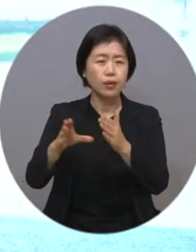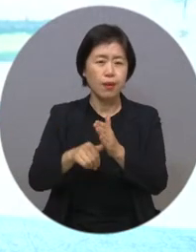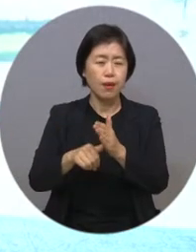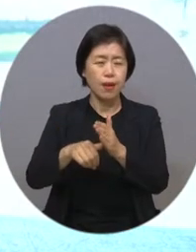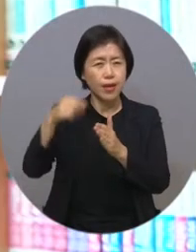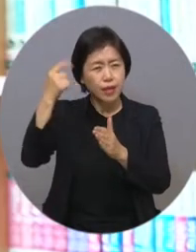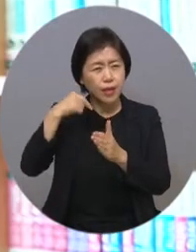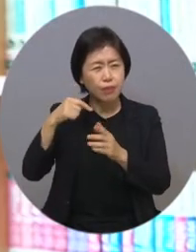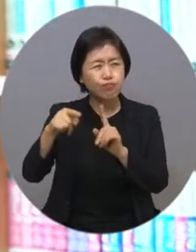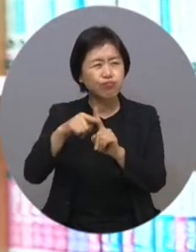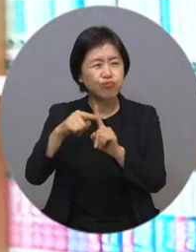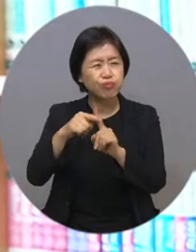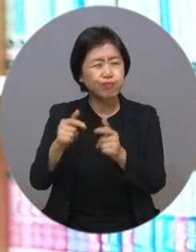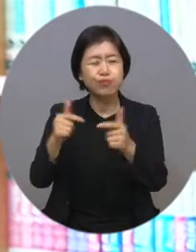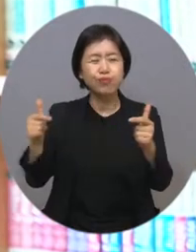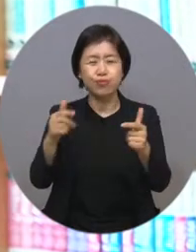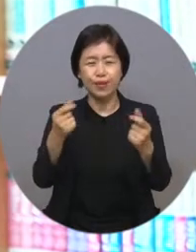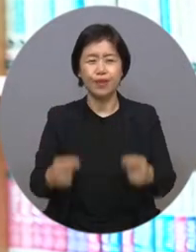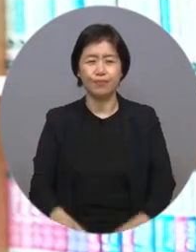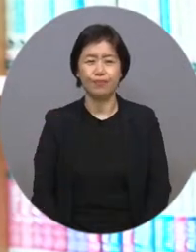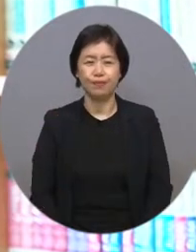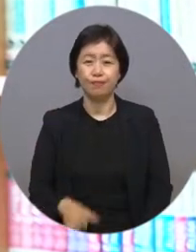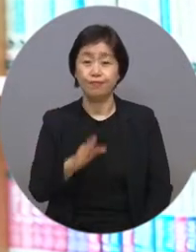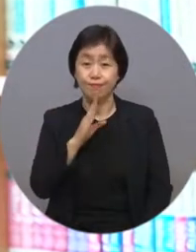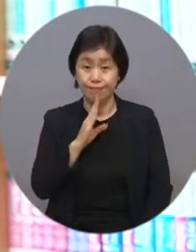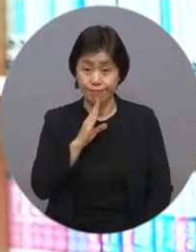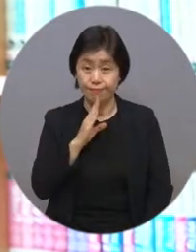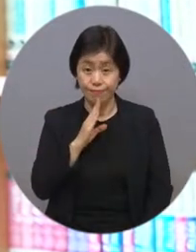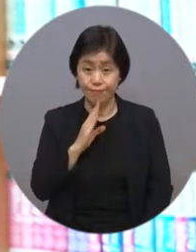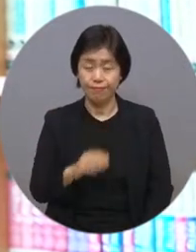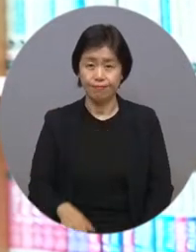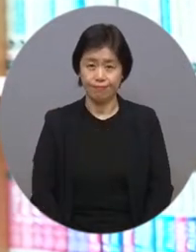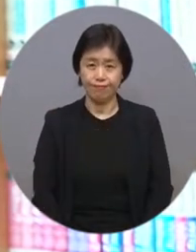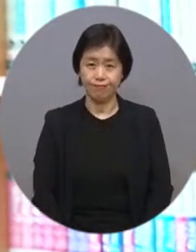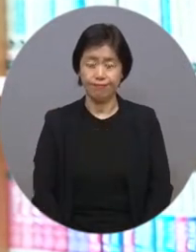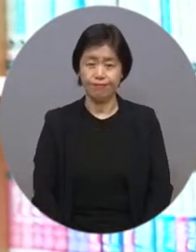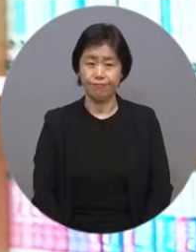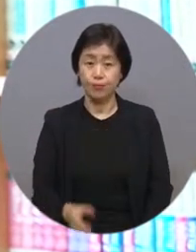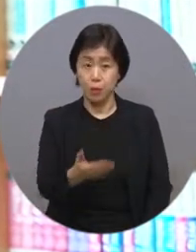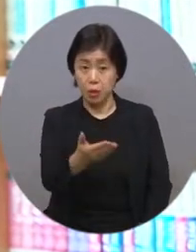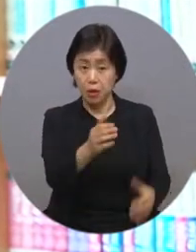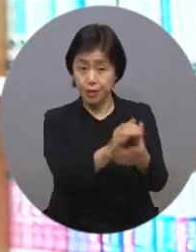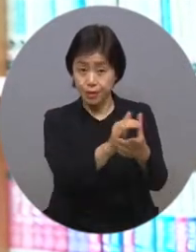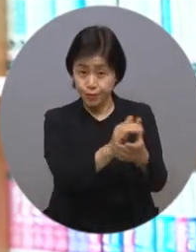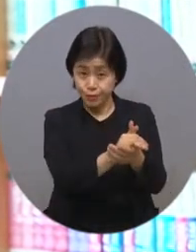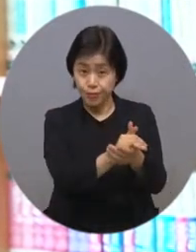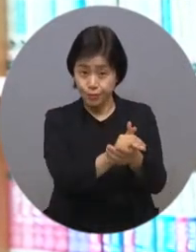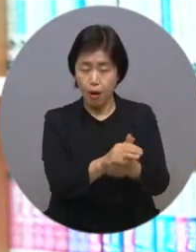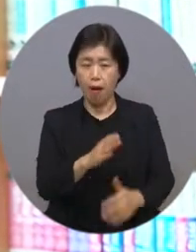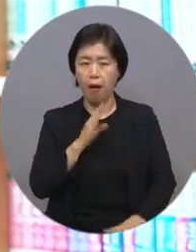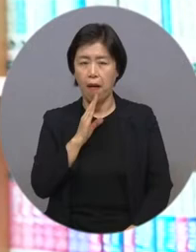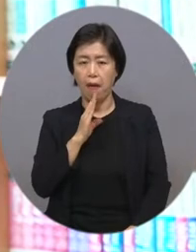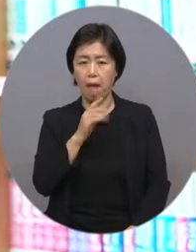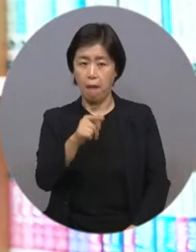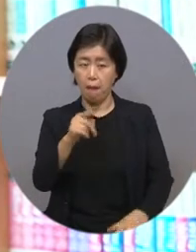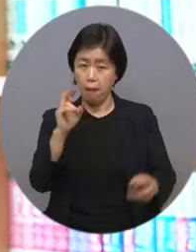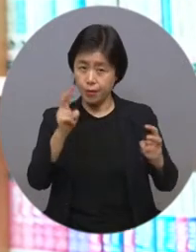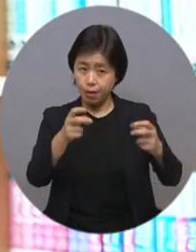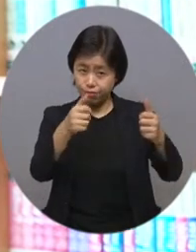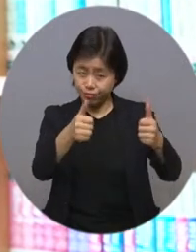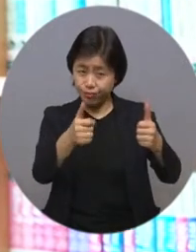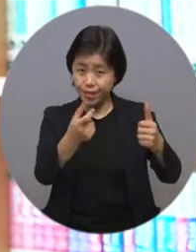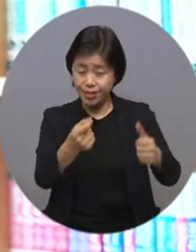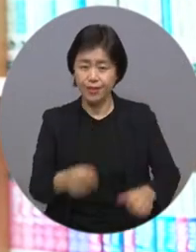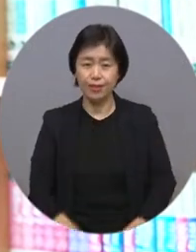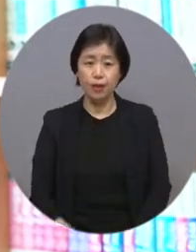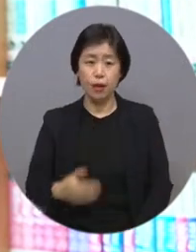생각을 해봤습니다. 네, 맞아요. 저도 이제 실제적으로 매니저님 친구분들께서도 캐논코리아 장애인 고용률 1위잖아라고 했던